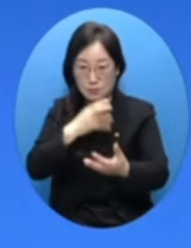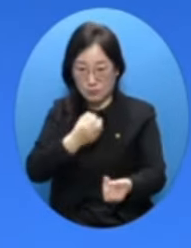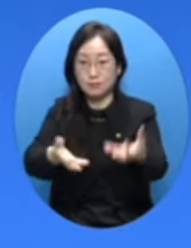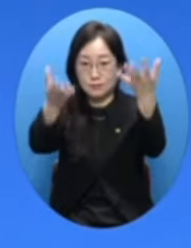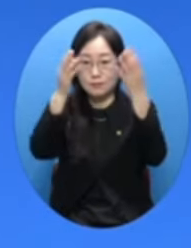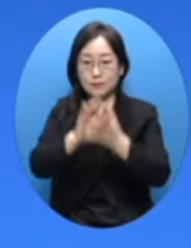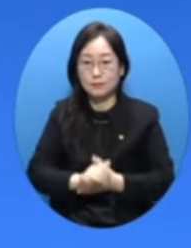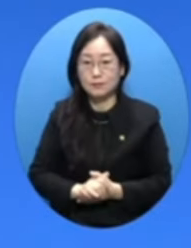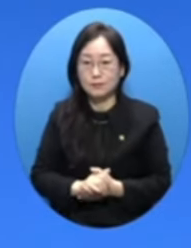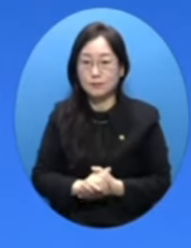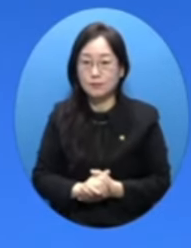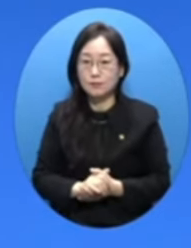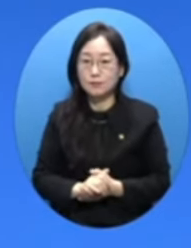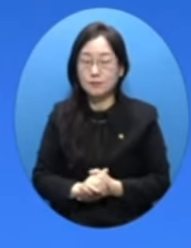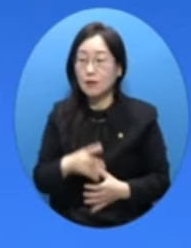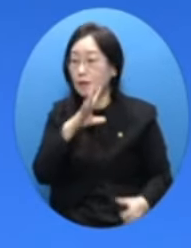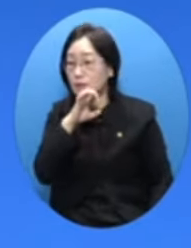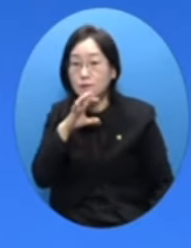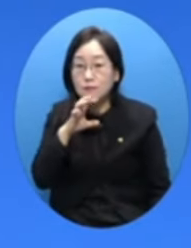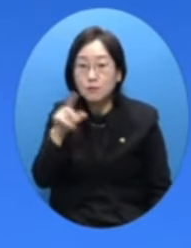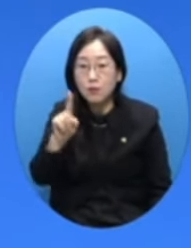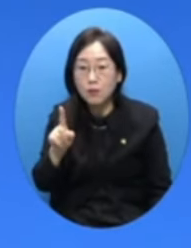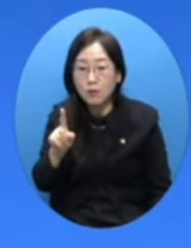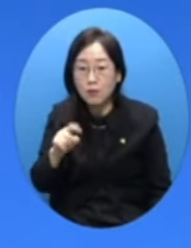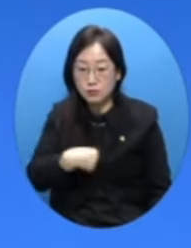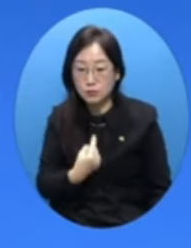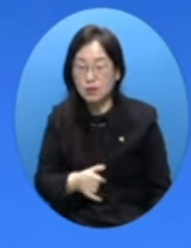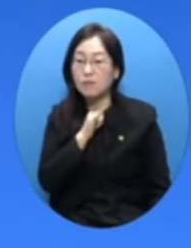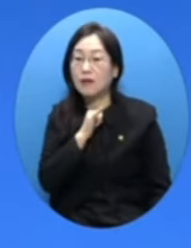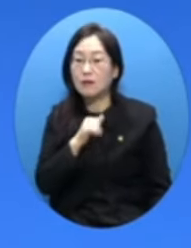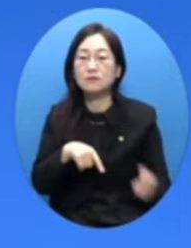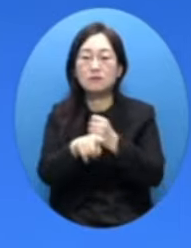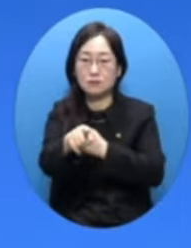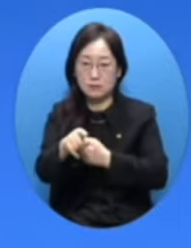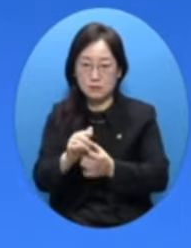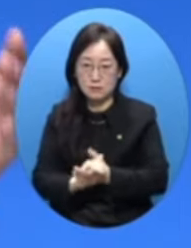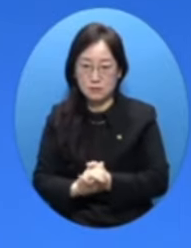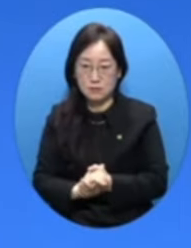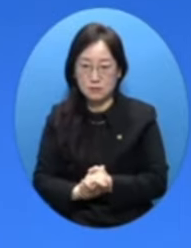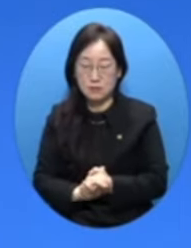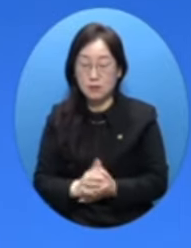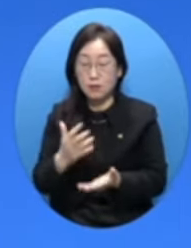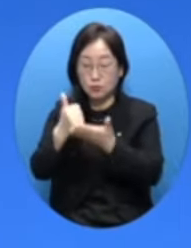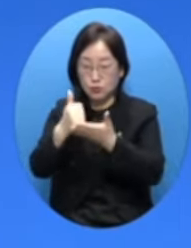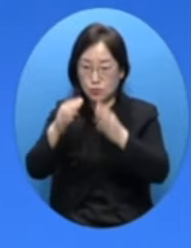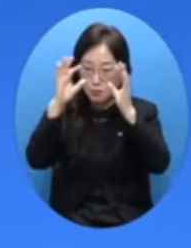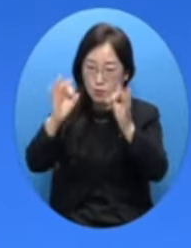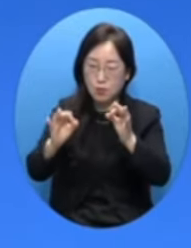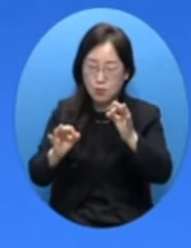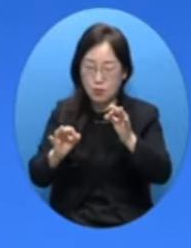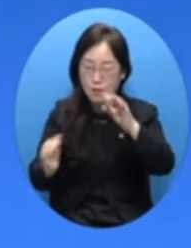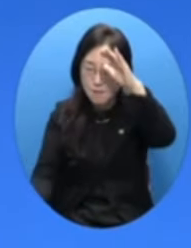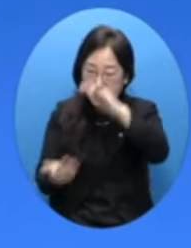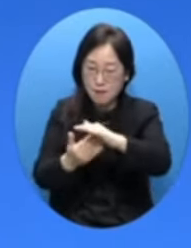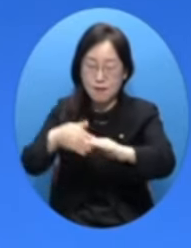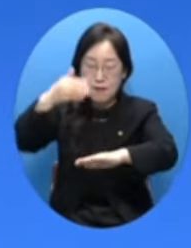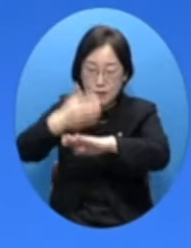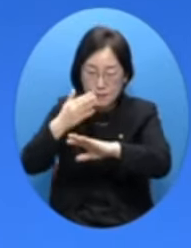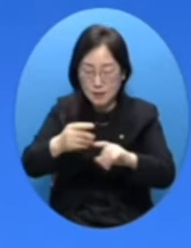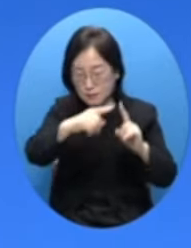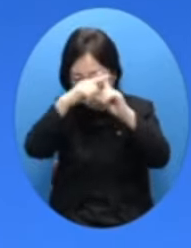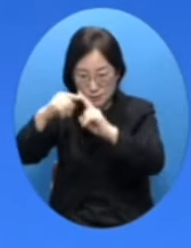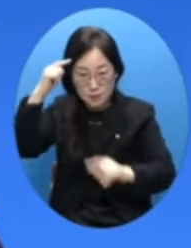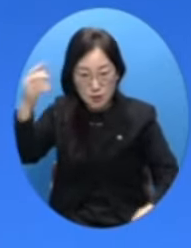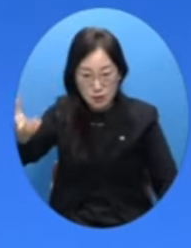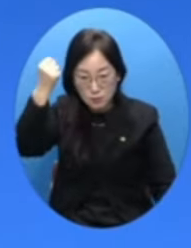축원합니다. 원망 불평은 우리를 스스로 파멸로 이끌어가는 것입니다. 주님 앞에 절대긍정 절대감 감도 나올 때 하나님의 은혜가 임하게 되는